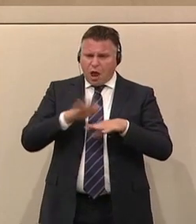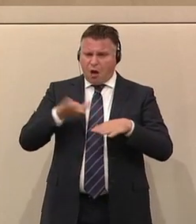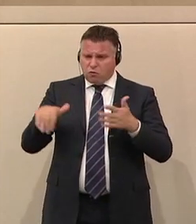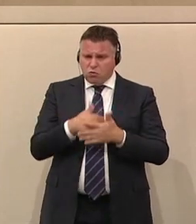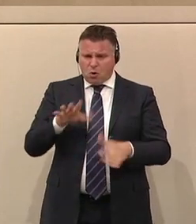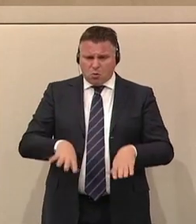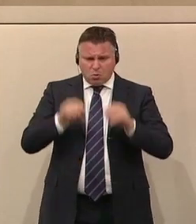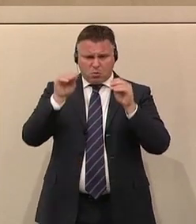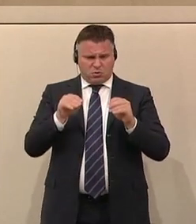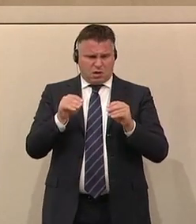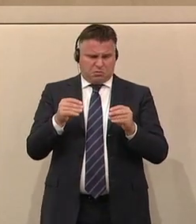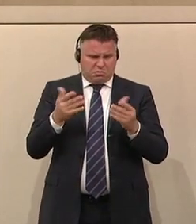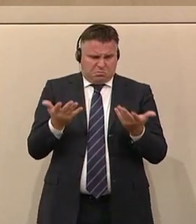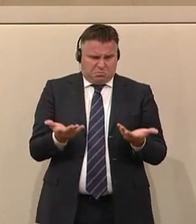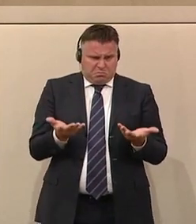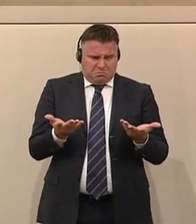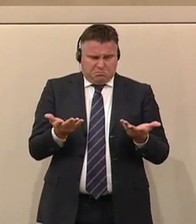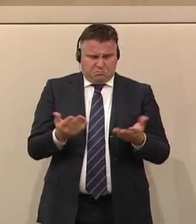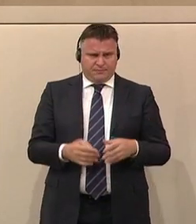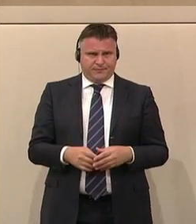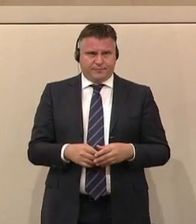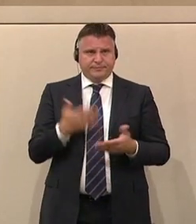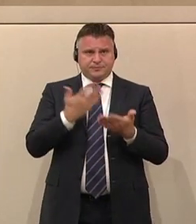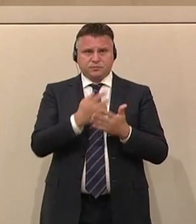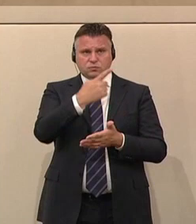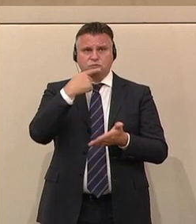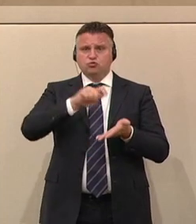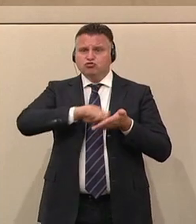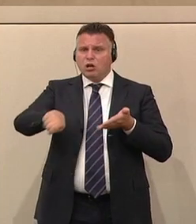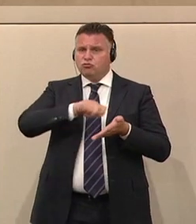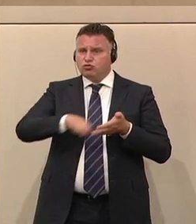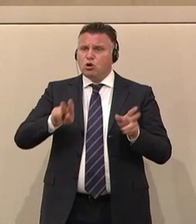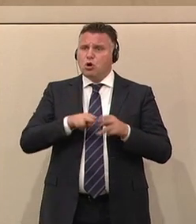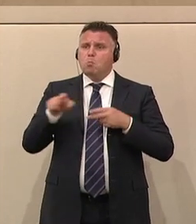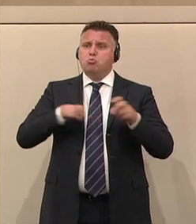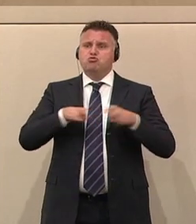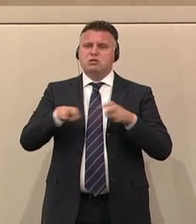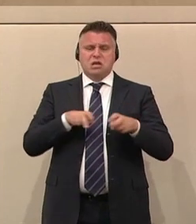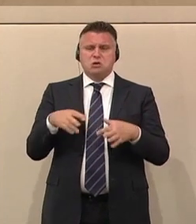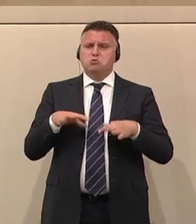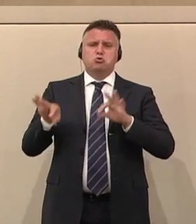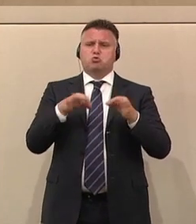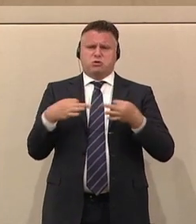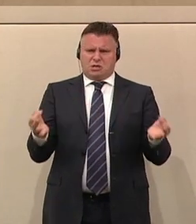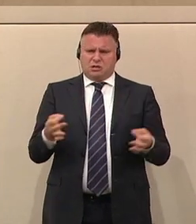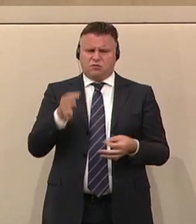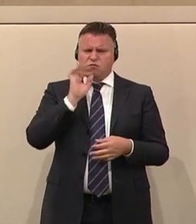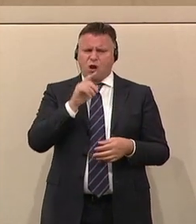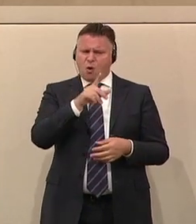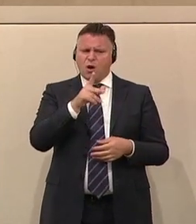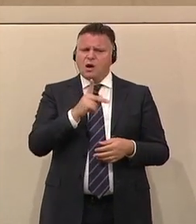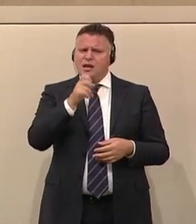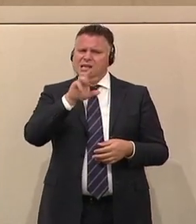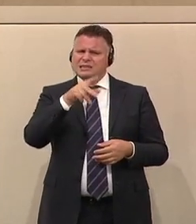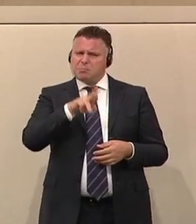Institution einführen. Und abgesehen davon, weil Sie gesagt haben, es wird gekürzt und die Bundesregierung ist untätig, Frau Kollegin Crisper, ich weiß ja nicht, ob Sie